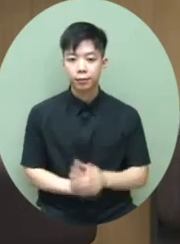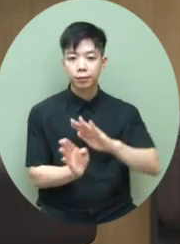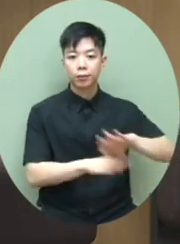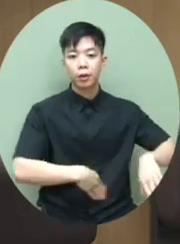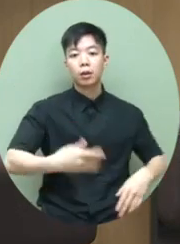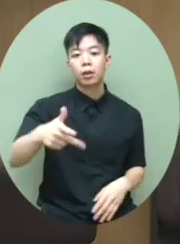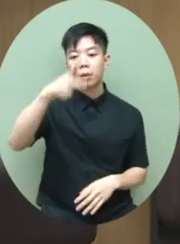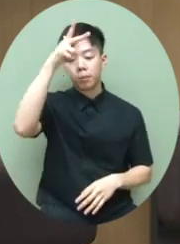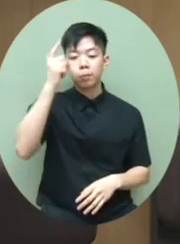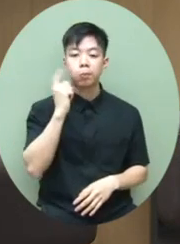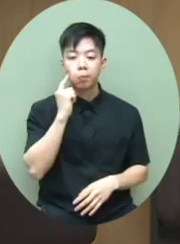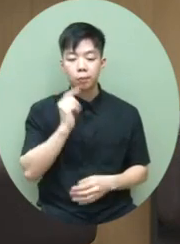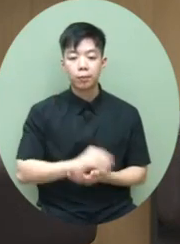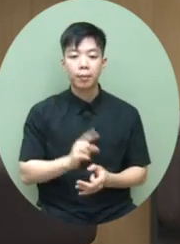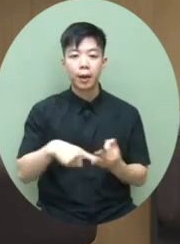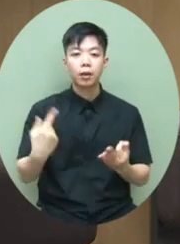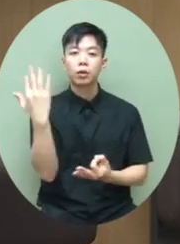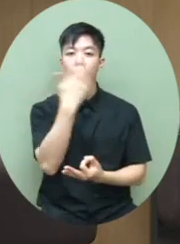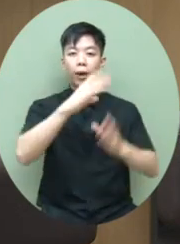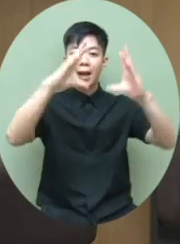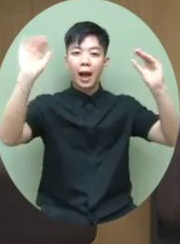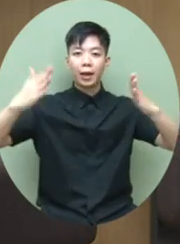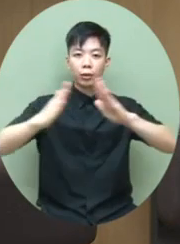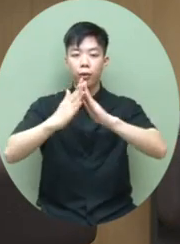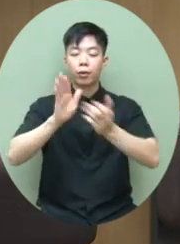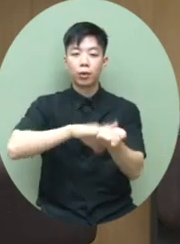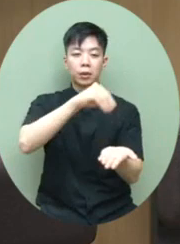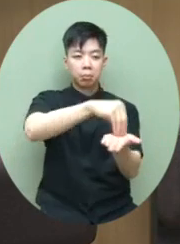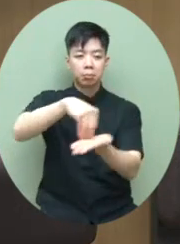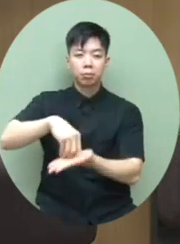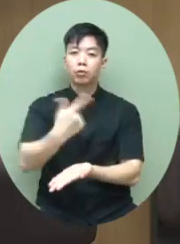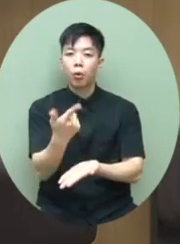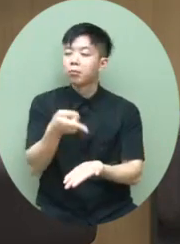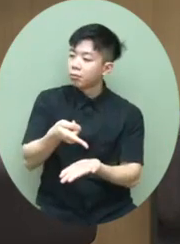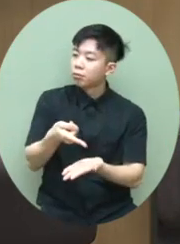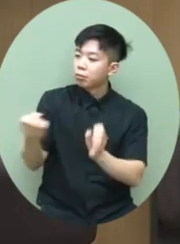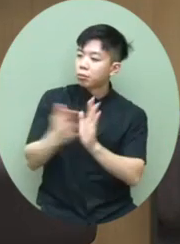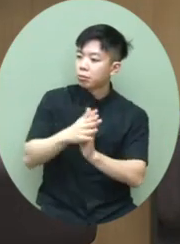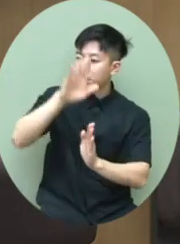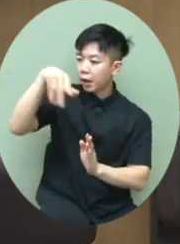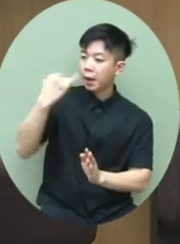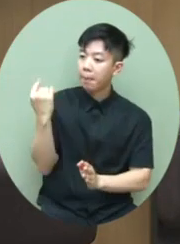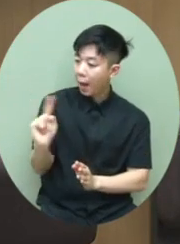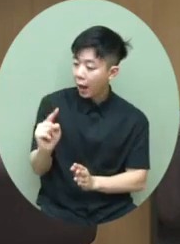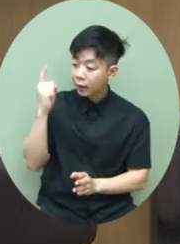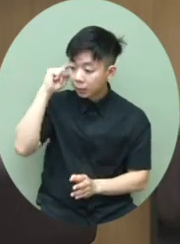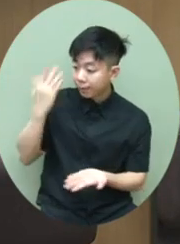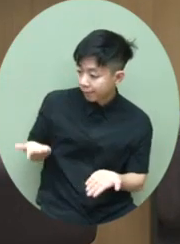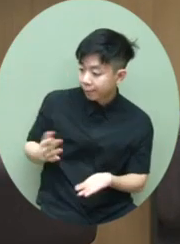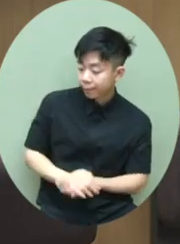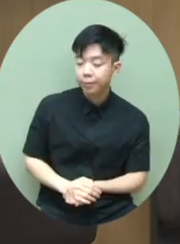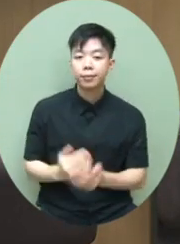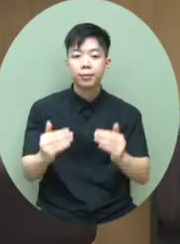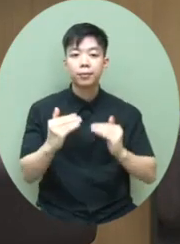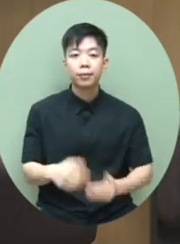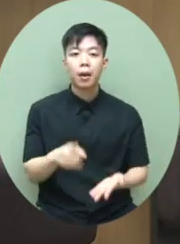家社啊、彩霞居嗰啲有多個院友感染嗰啲，會唔會都調查到個源頭係乜嘢咧？另外就是聖士提反中學